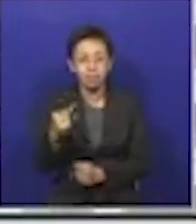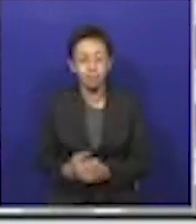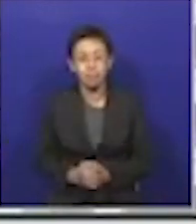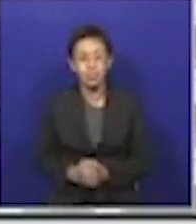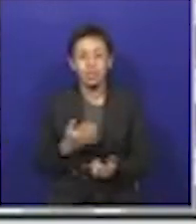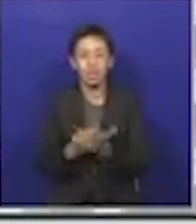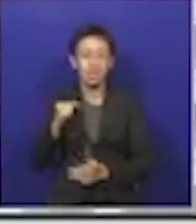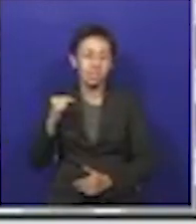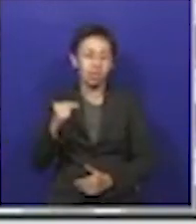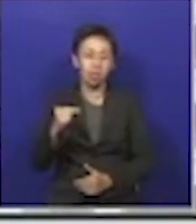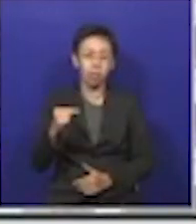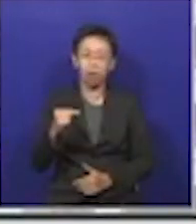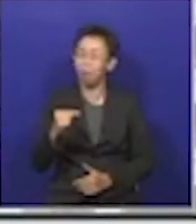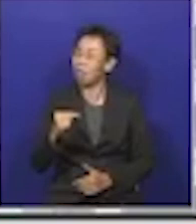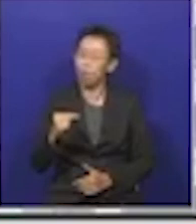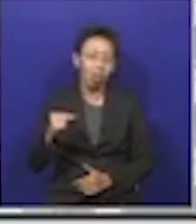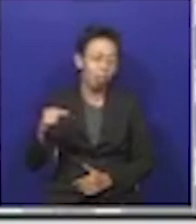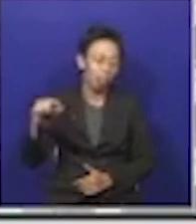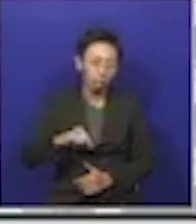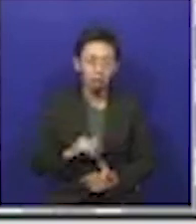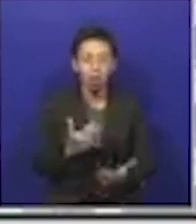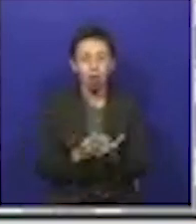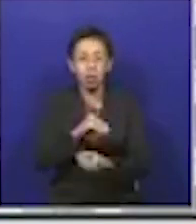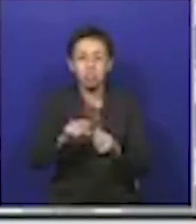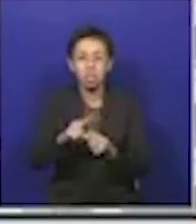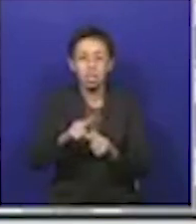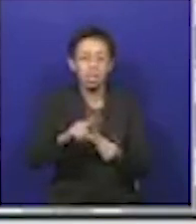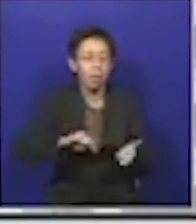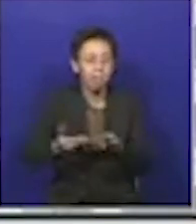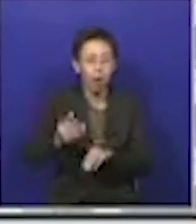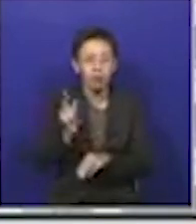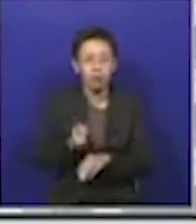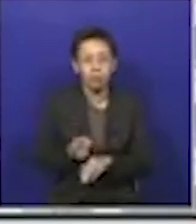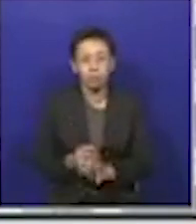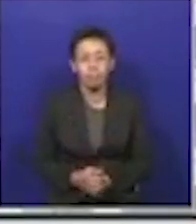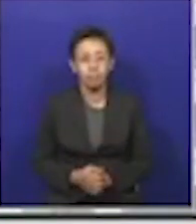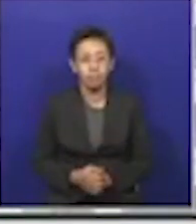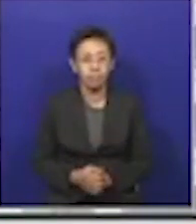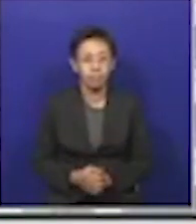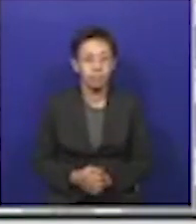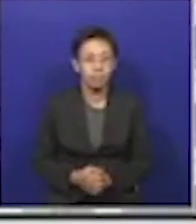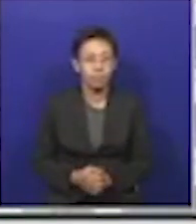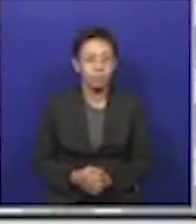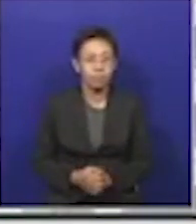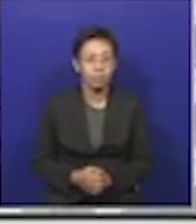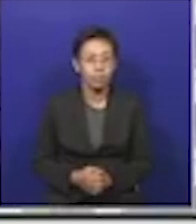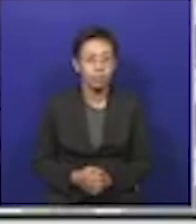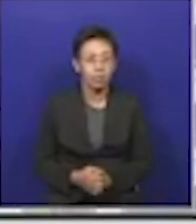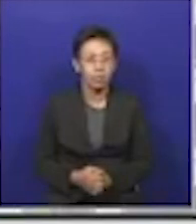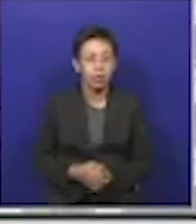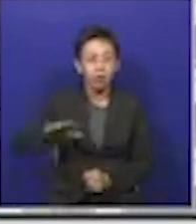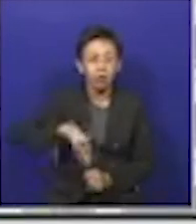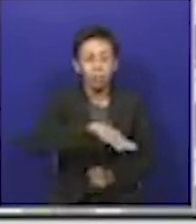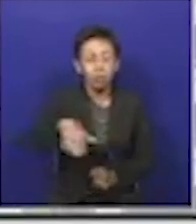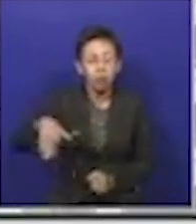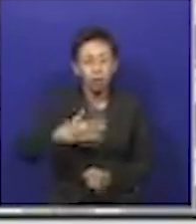ยับเยินแล้วจะไม่เหลืออะไรเลยเศรษฐกิจพังแน่นอนนะฮะผมยังนึกไม่ออกเลยพ่อแม่พี่น้องจะอยู่กันยังไง